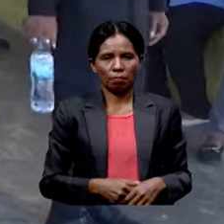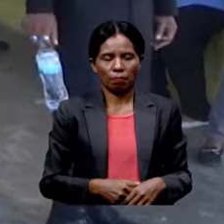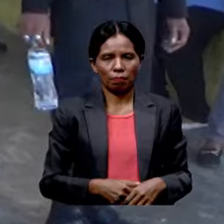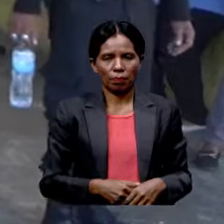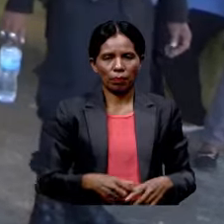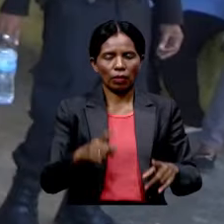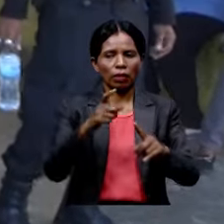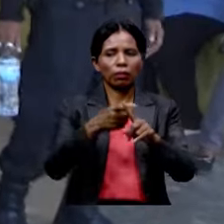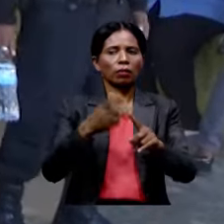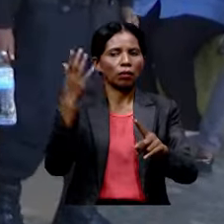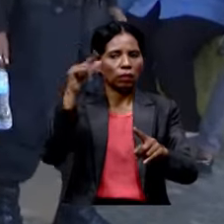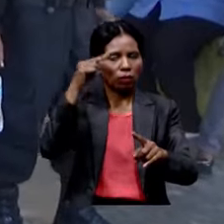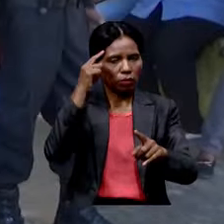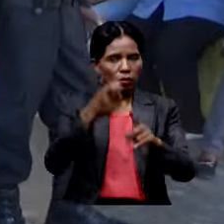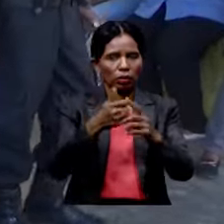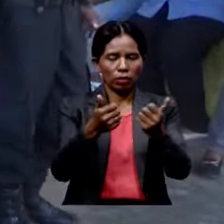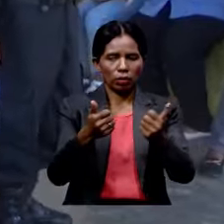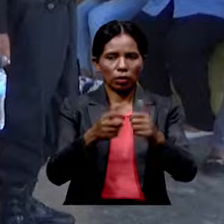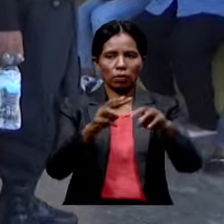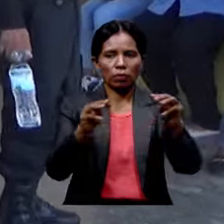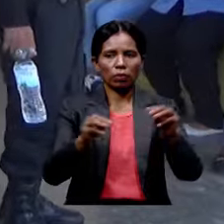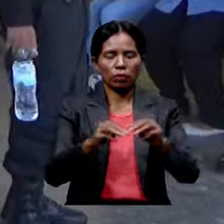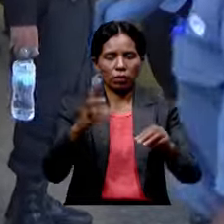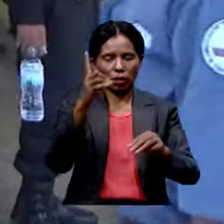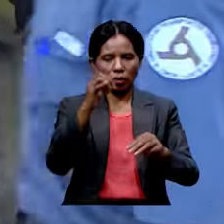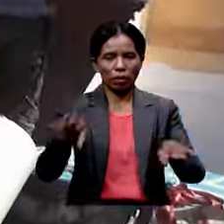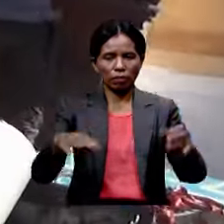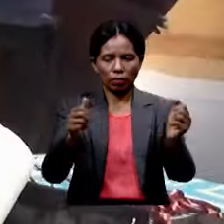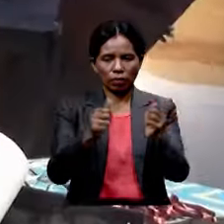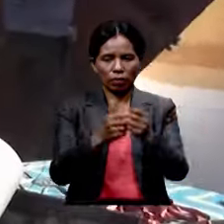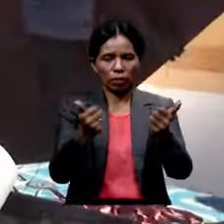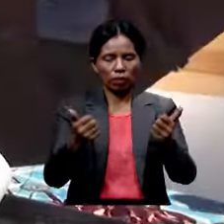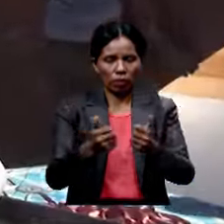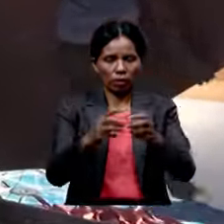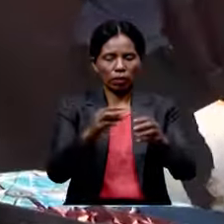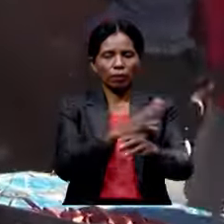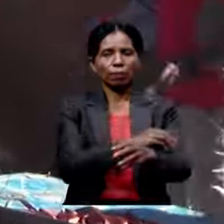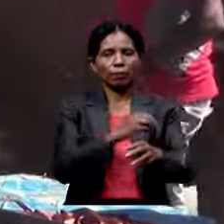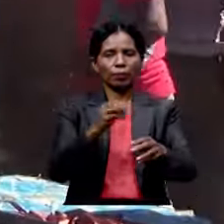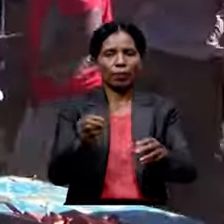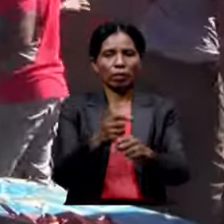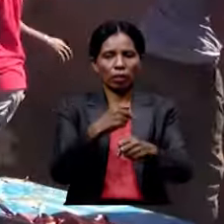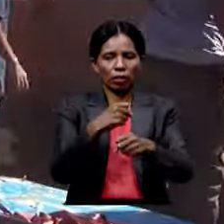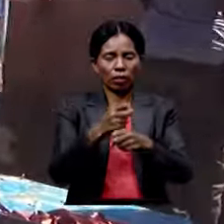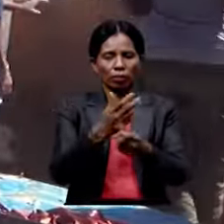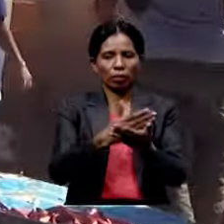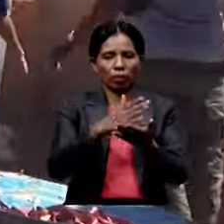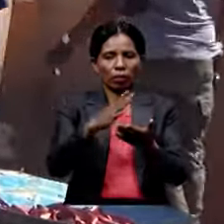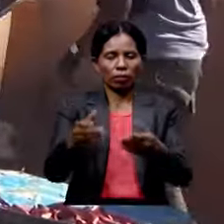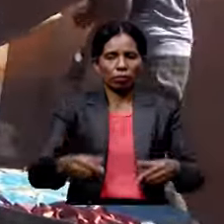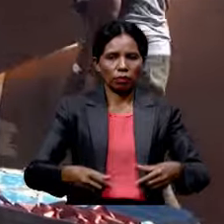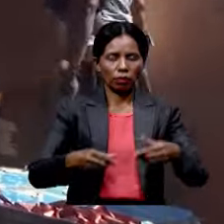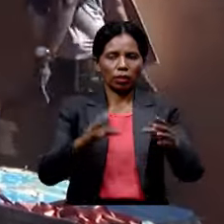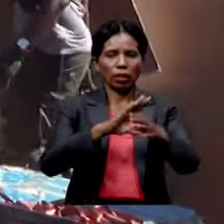Ia fulang hira kliu ba guar leu si autorar munisipiu dili servisu amutu ko autorar lokal pos administrativu Kristu Rei halona sosialisasang no fomos